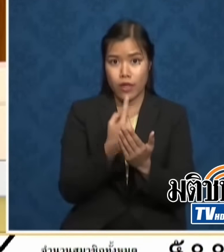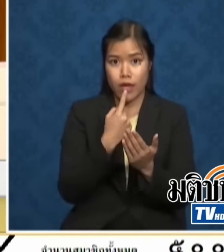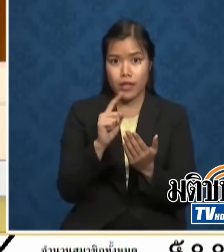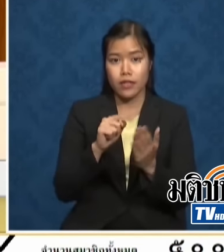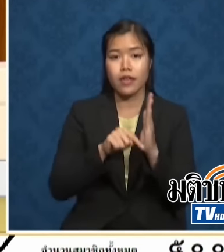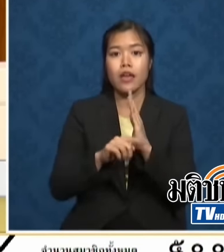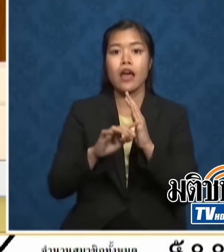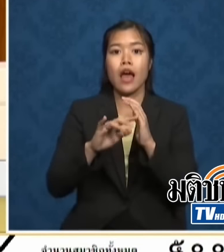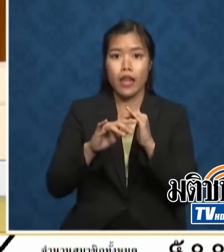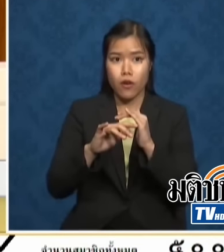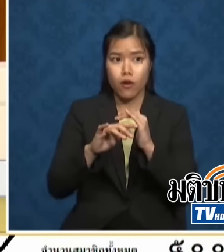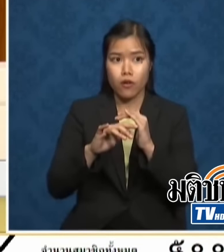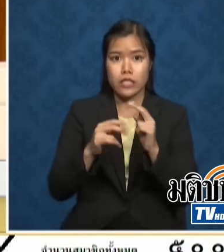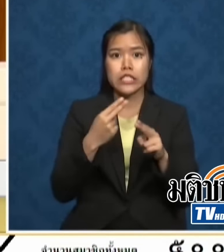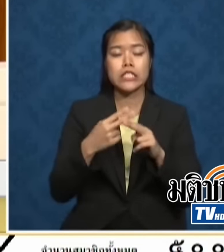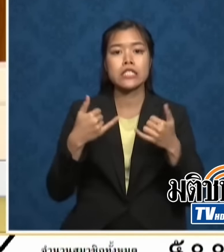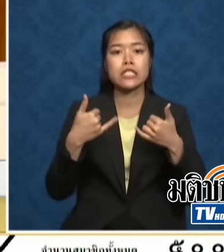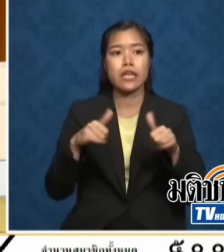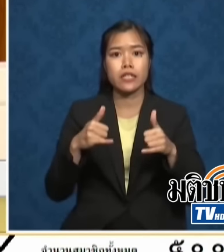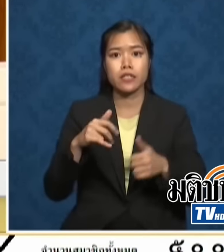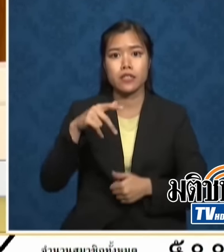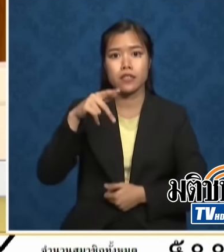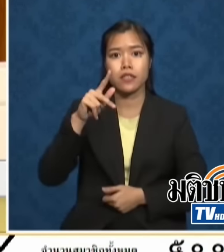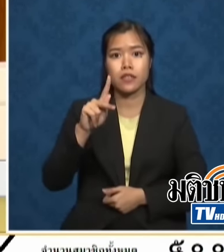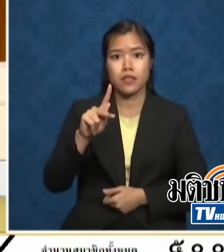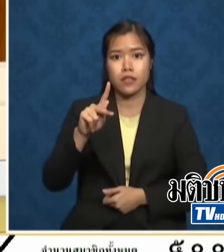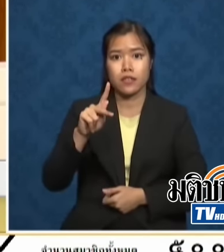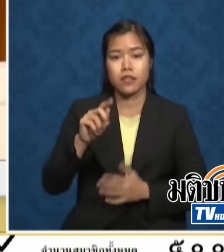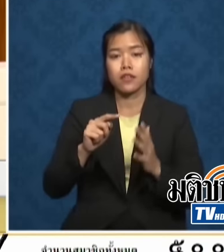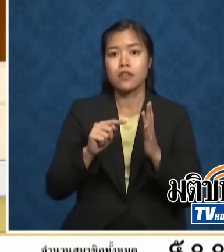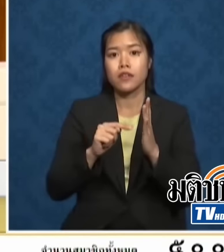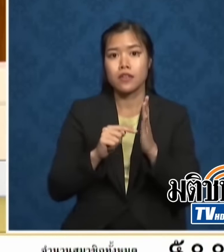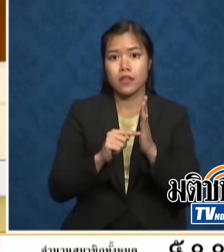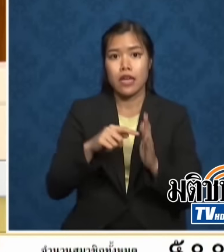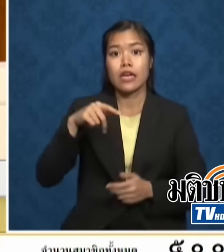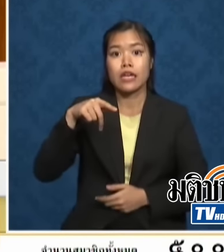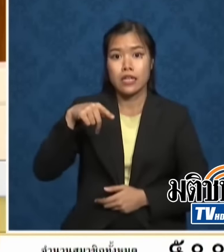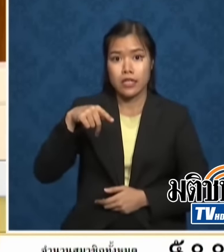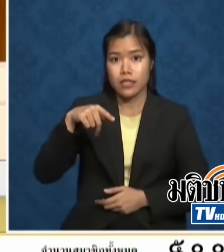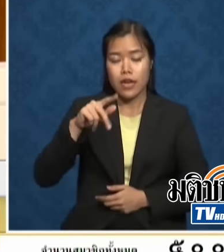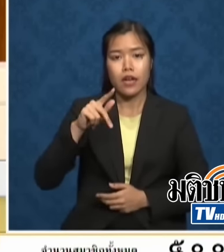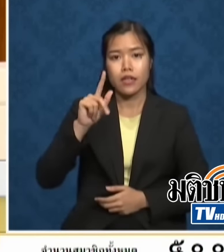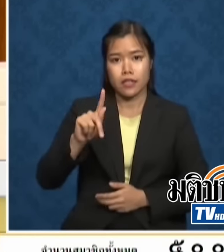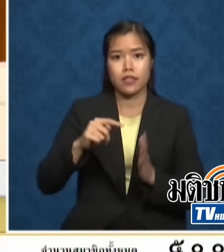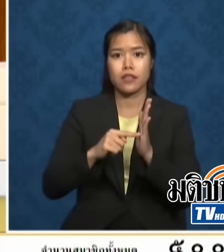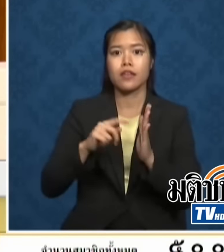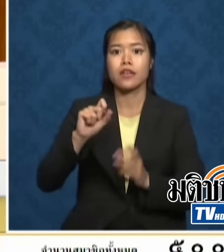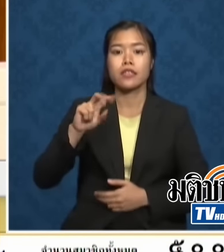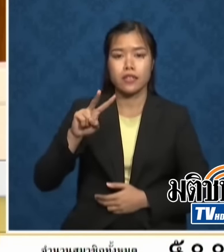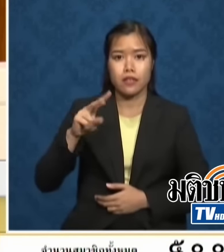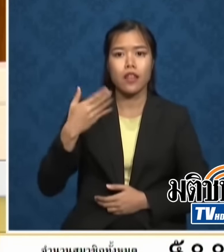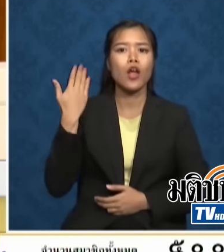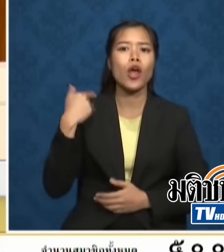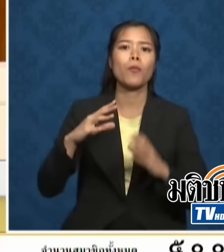ครับผมจำชื่อเล่นว่าชื่อท่านกิตนะครับท่านลงพื้นที่กับผมแม้กระทั่งผมไปประชุมสัมมน